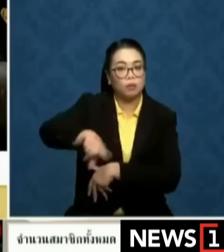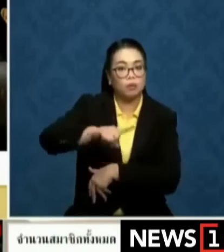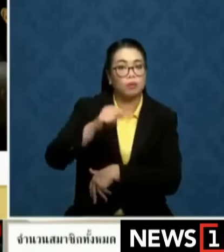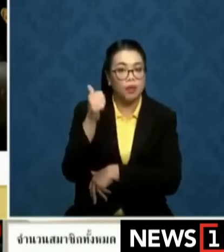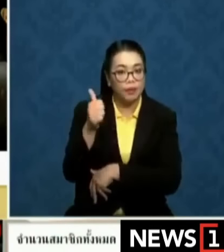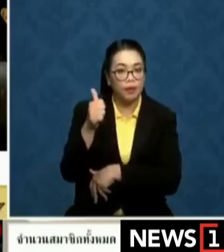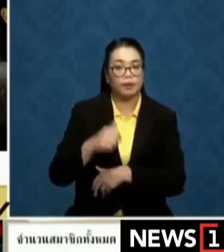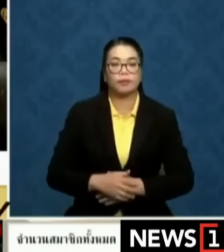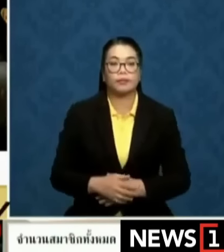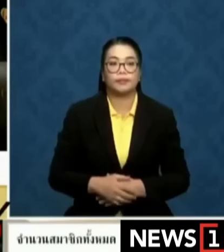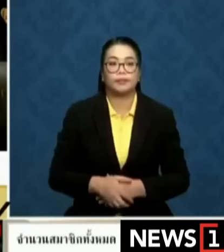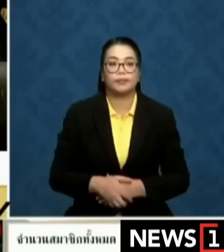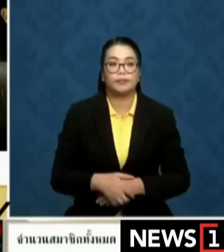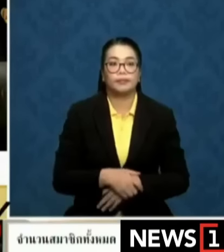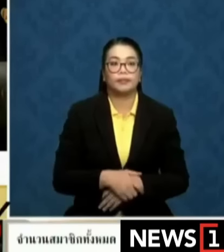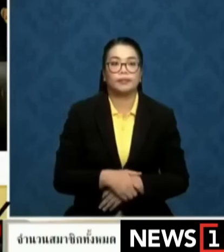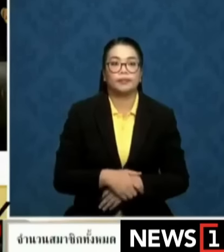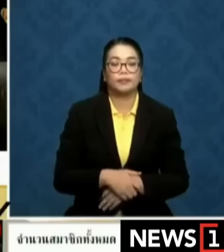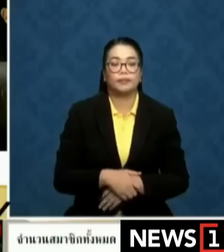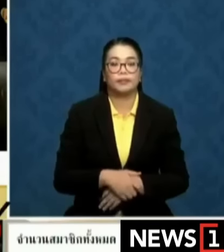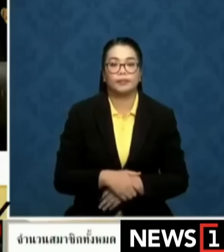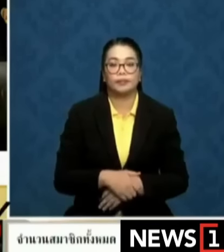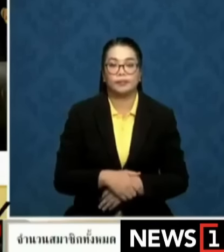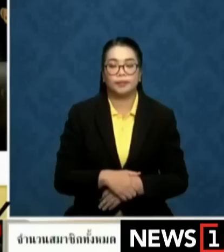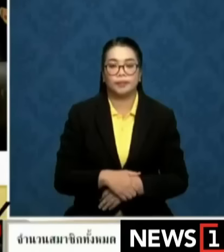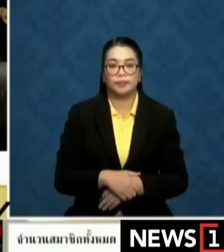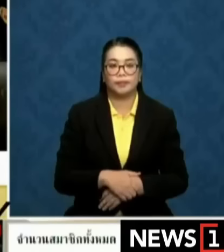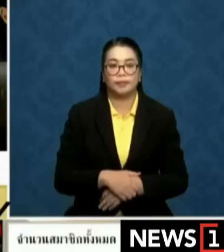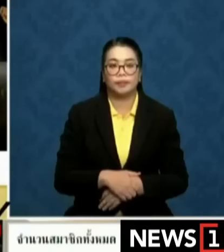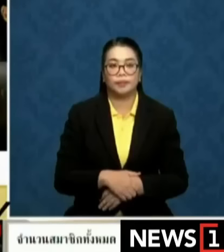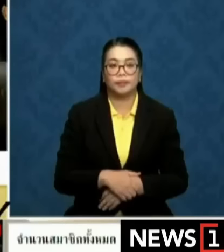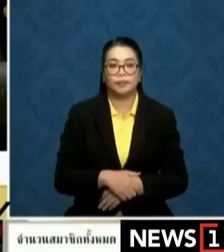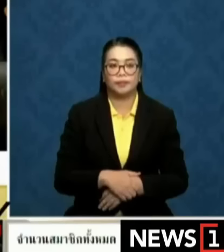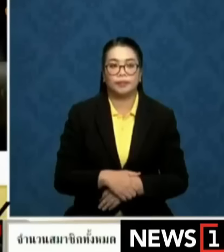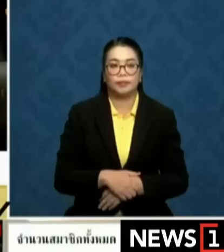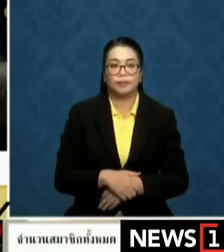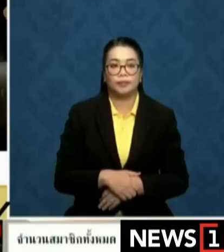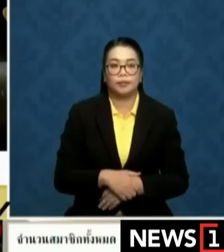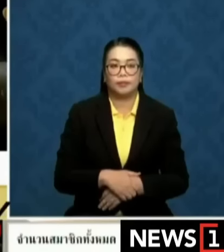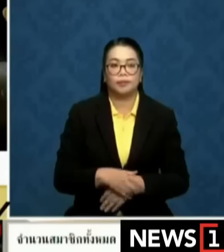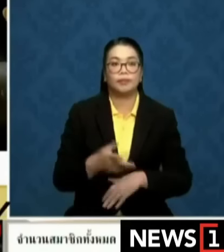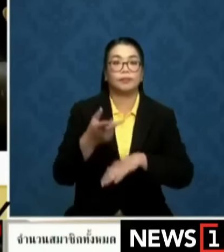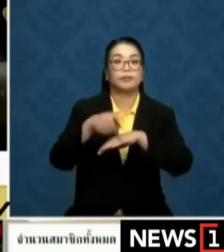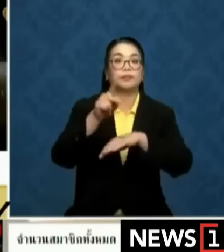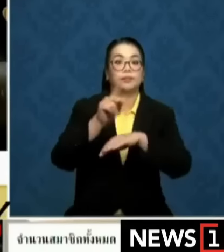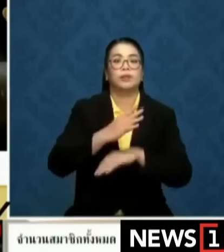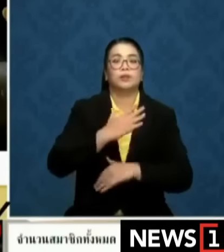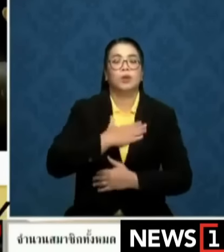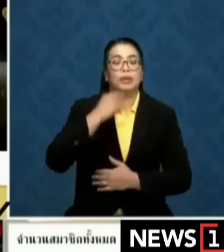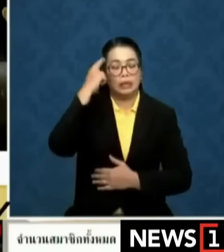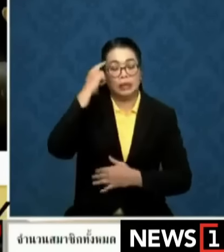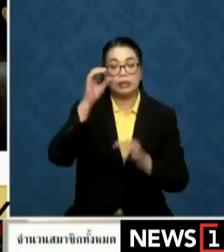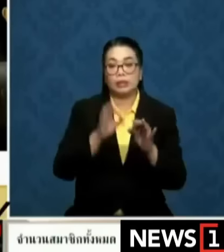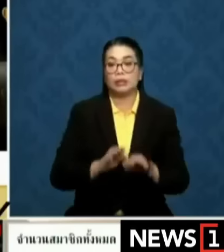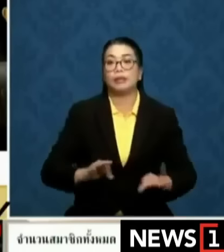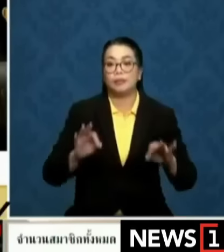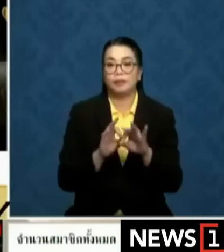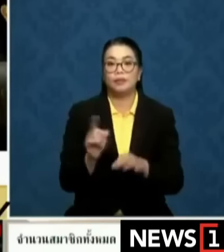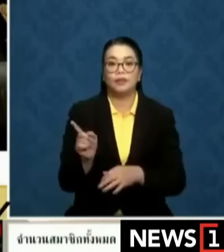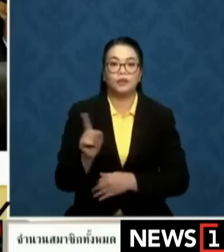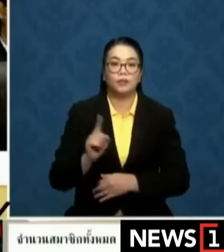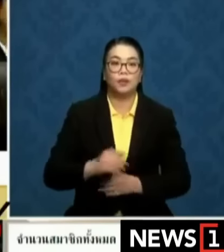ความรู้สึกร่วมของประชาชนคือใช้คำว่าความรู้สึกไม่ได้นะท่านนะท่านสอนอีกไหมคือเราก็ต้องบอกท่านอะว่าก็ต้องเอา